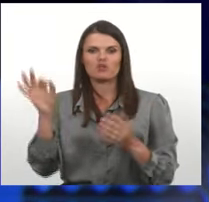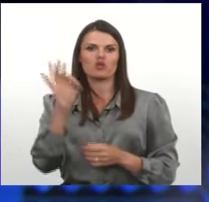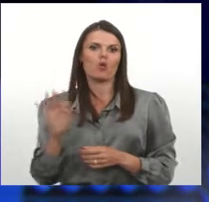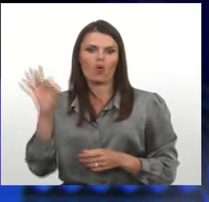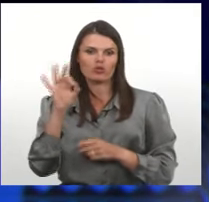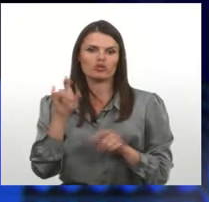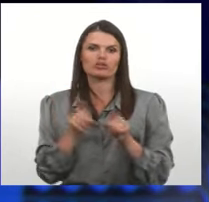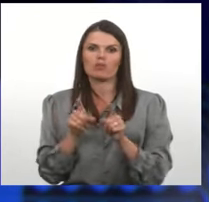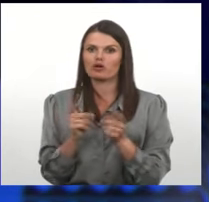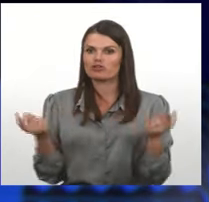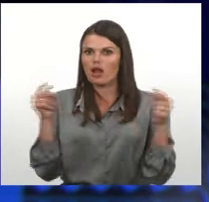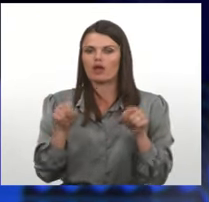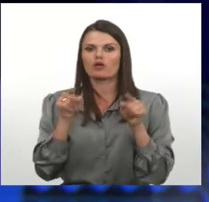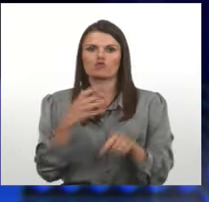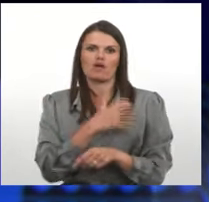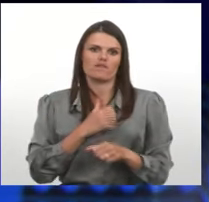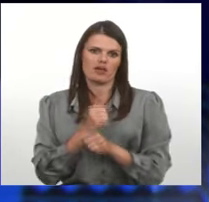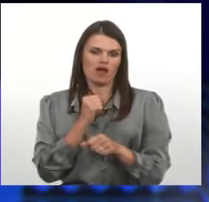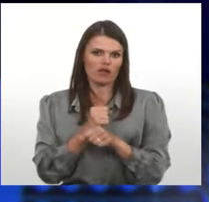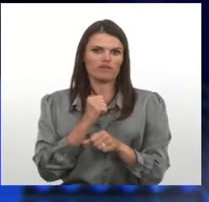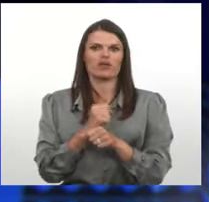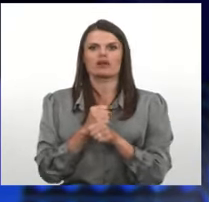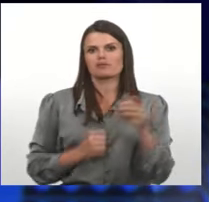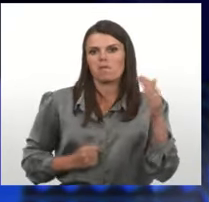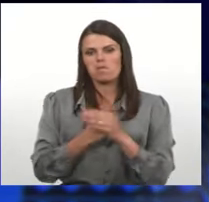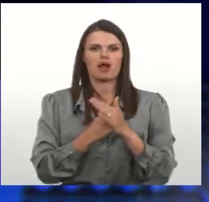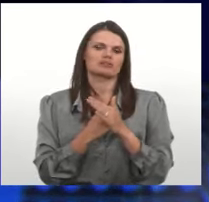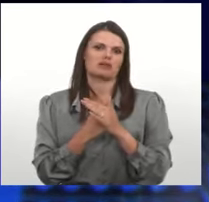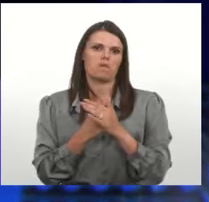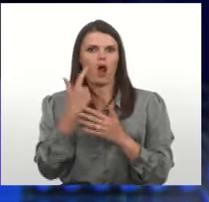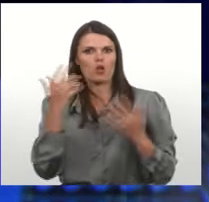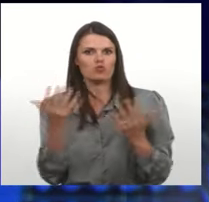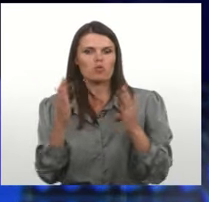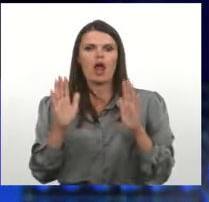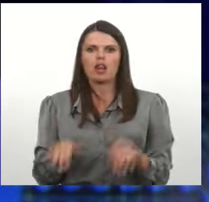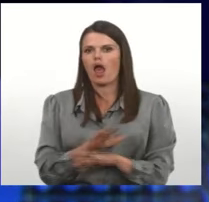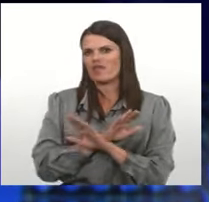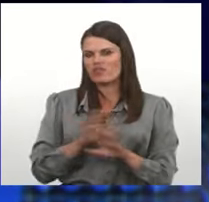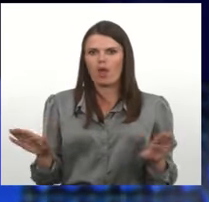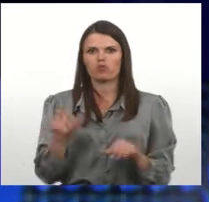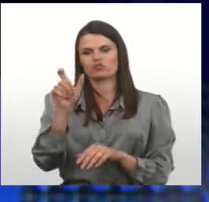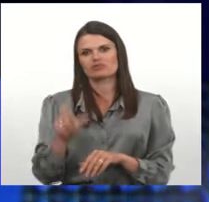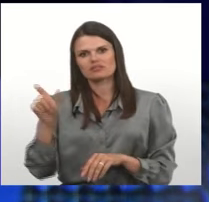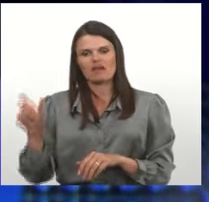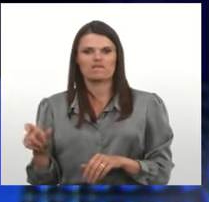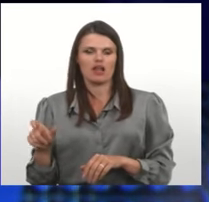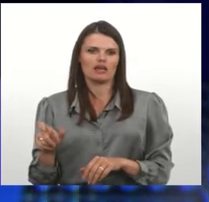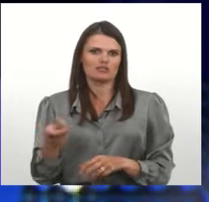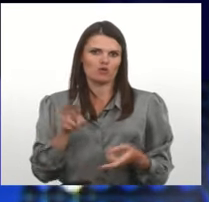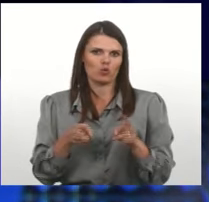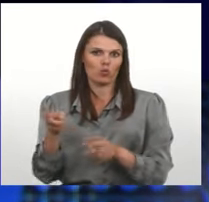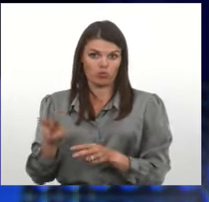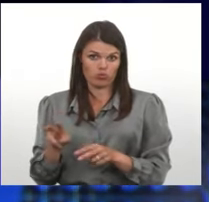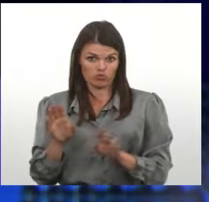Oktobrī. Tajā pašā laikā tas ir jādara, protams, maksimāli domājot, lai nebūtu civiliedzīvotāju upuru. Tad ir